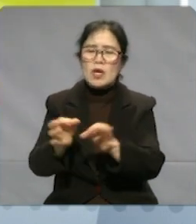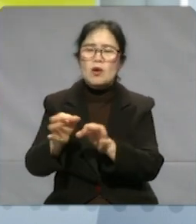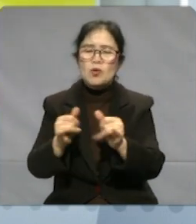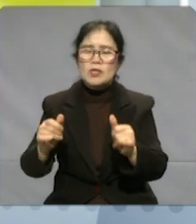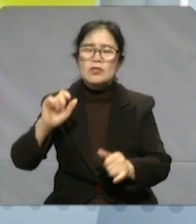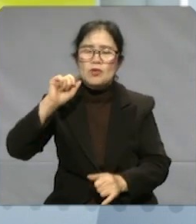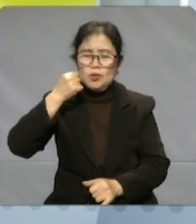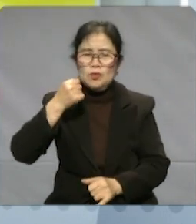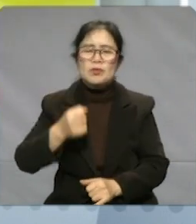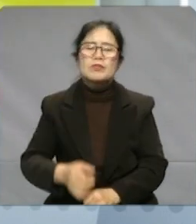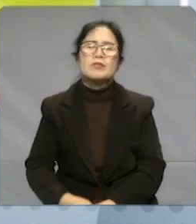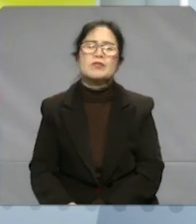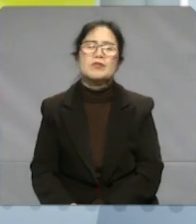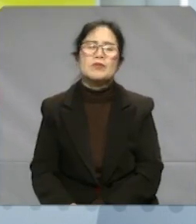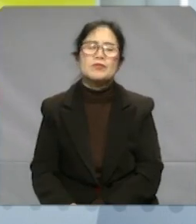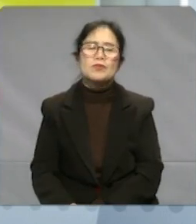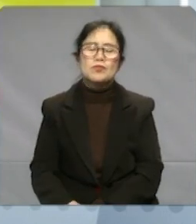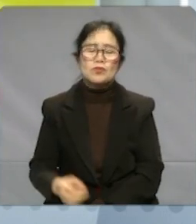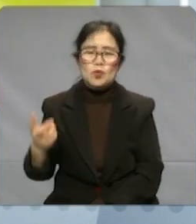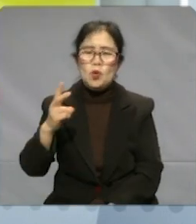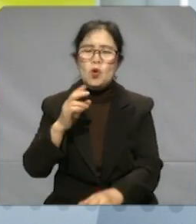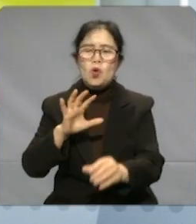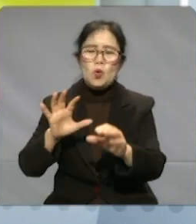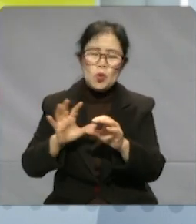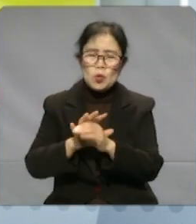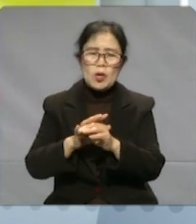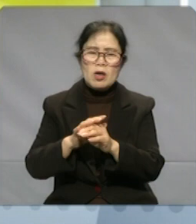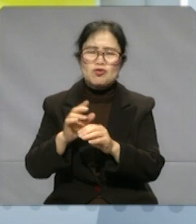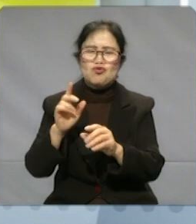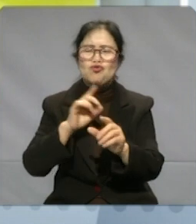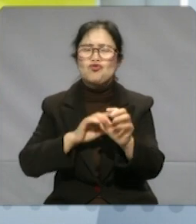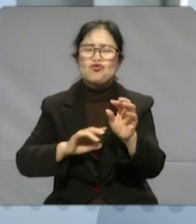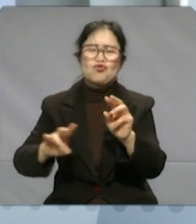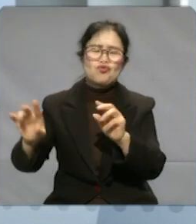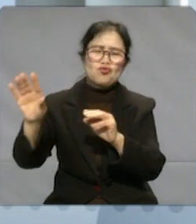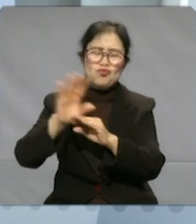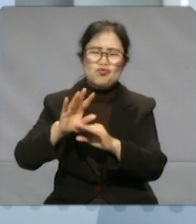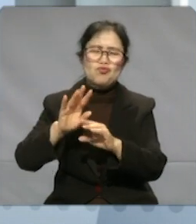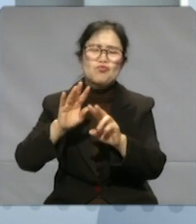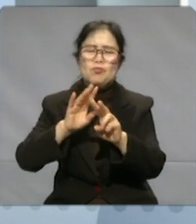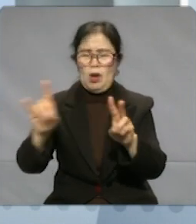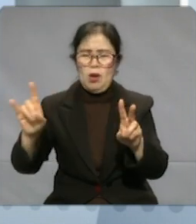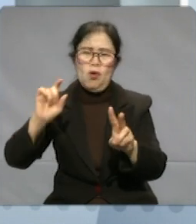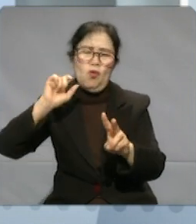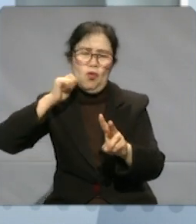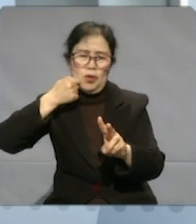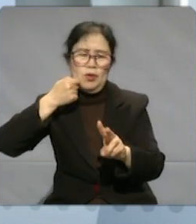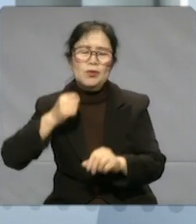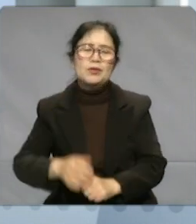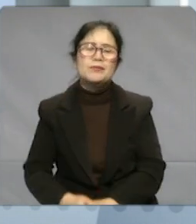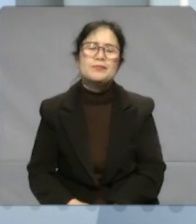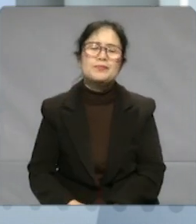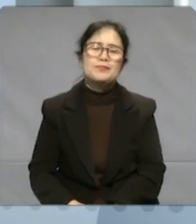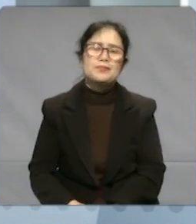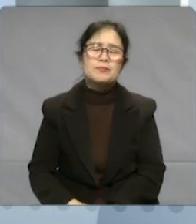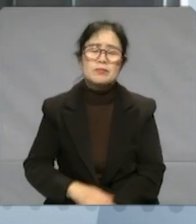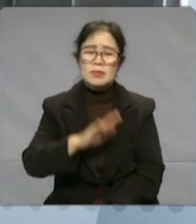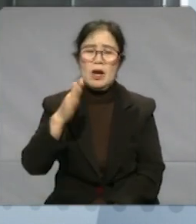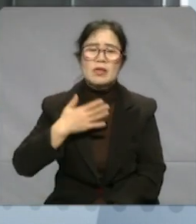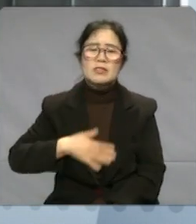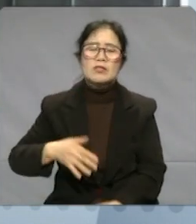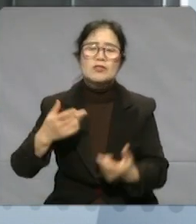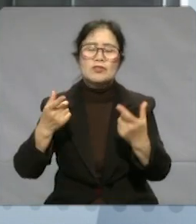상황에 있었고요. 거기에 코로나까지 겹치면서 어려움이 가중되고 있는 현실인데요. 뭐 다 아시다시피